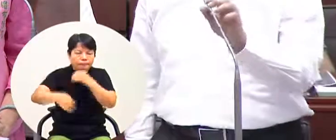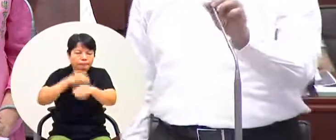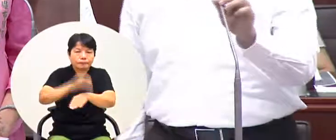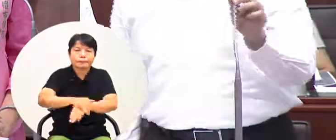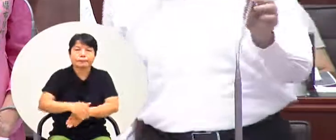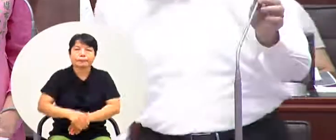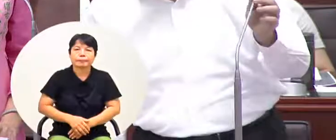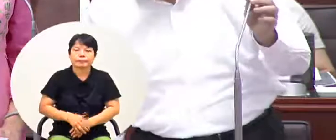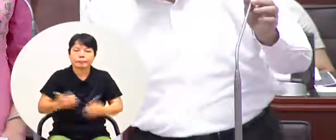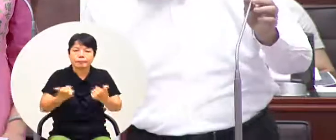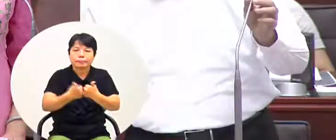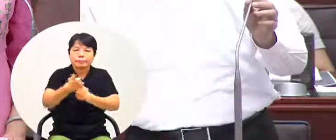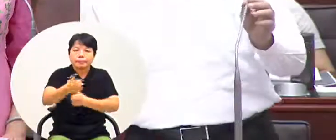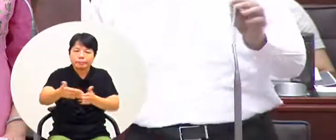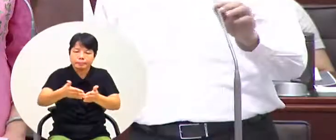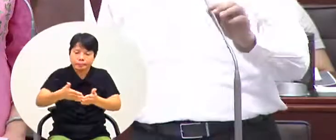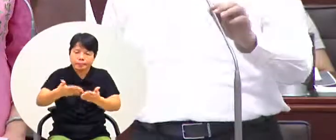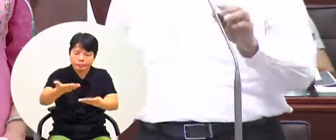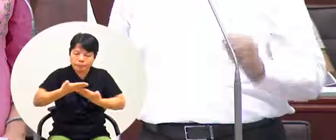谢。